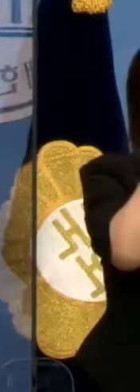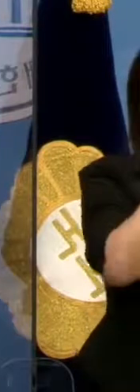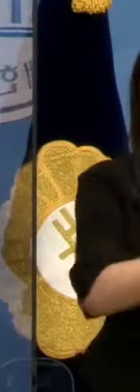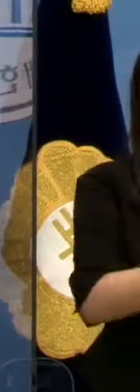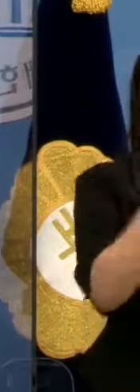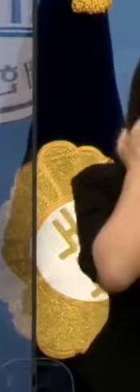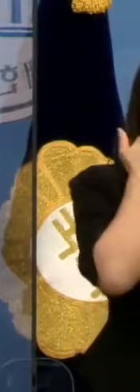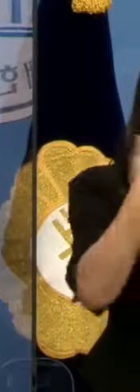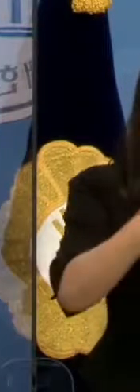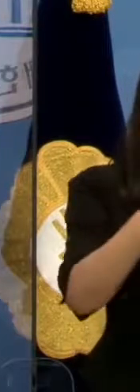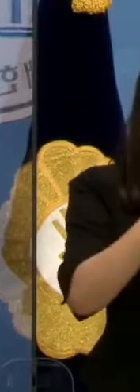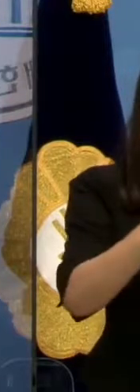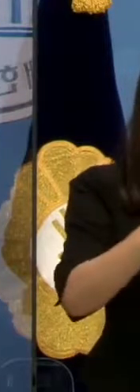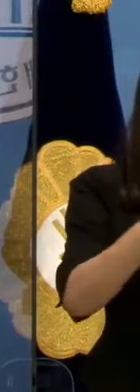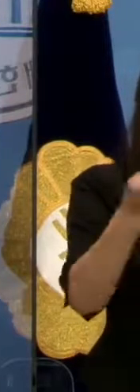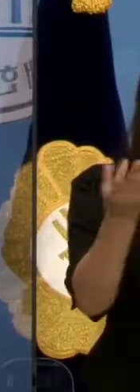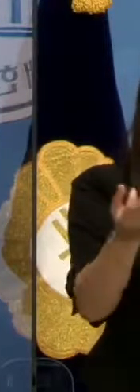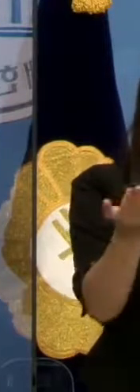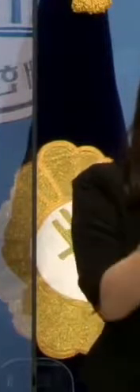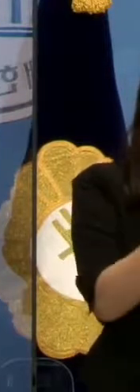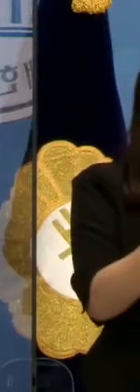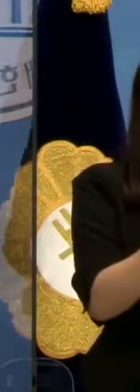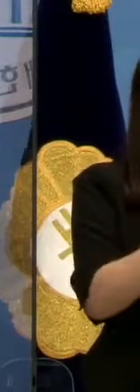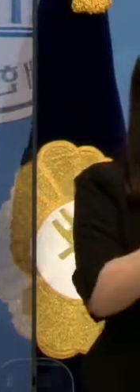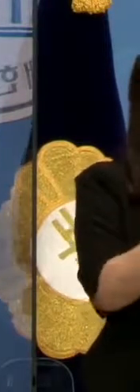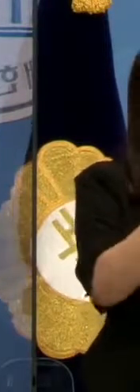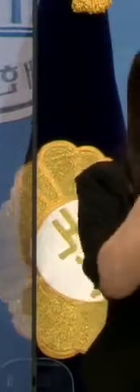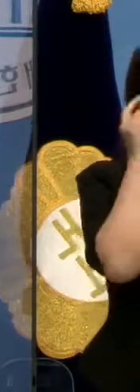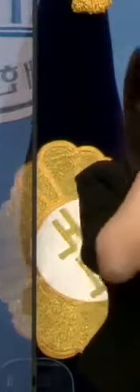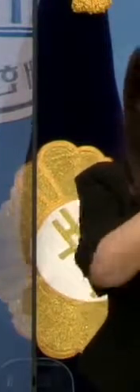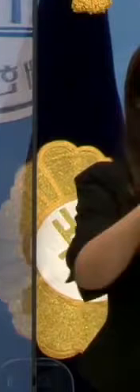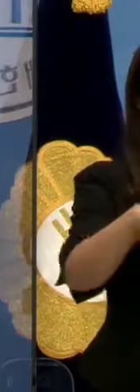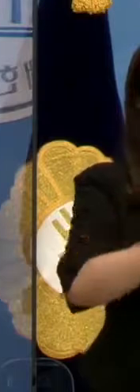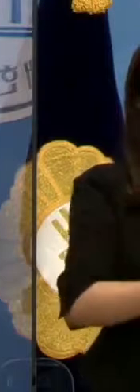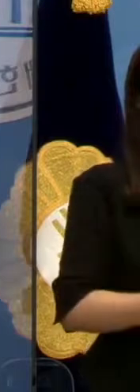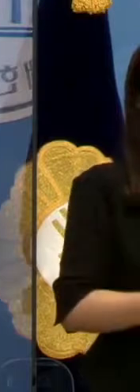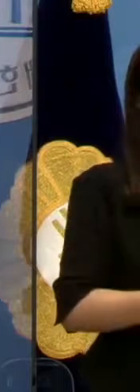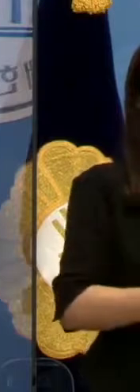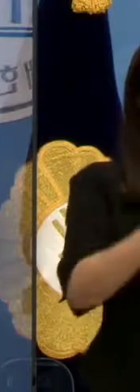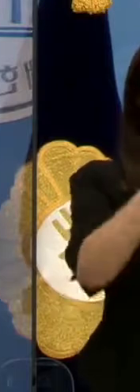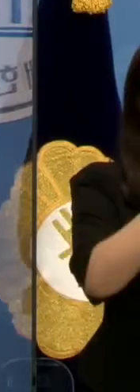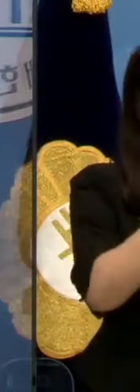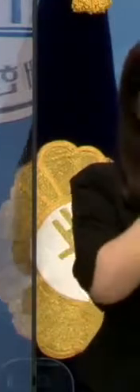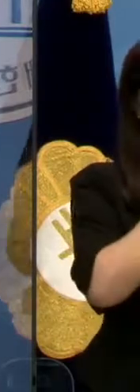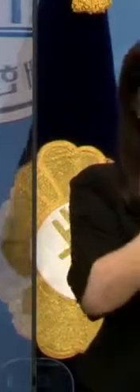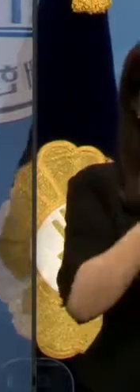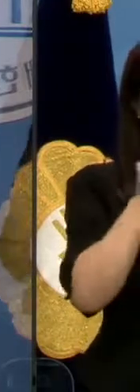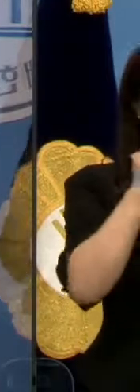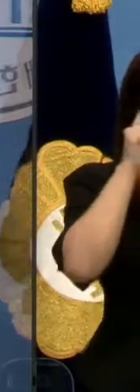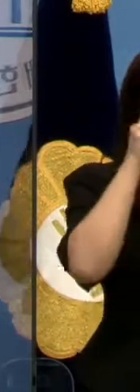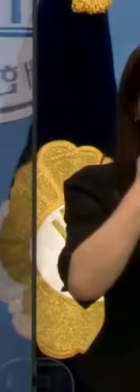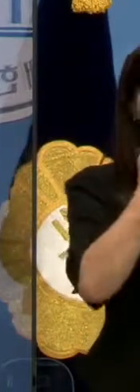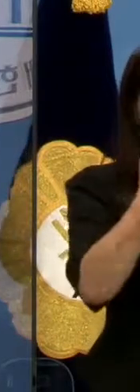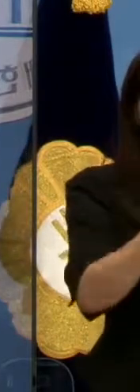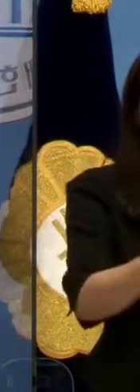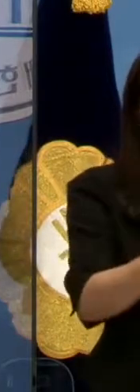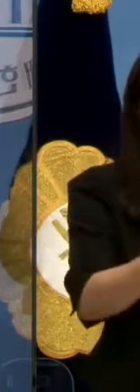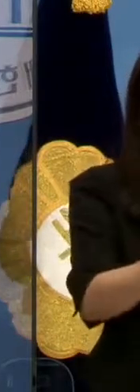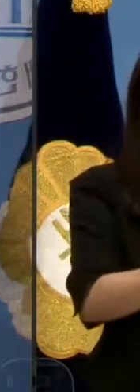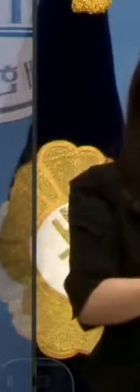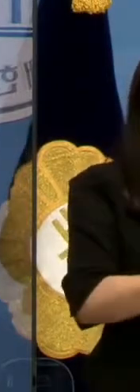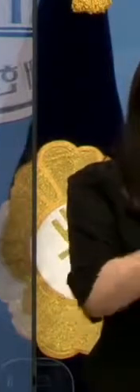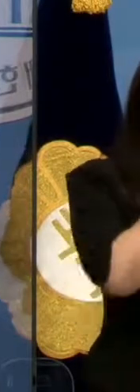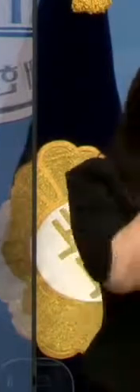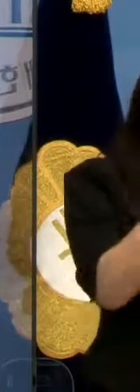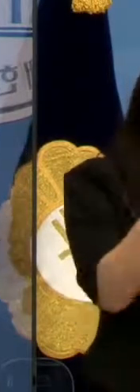맞게 현실화하겠습니다. 중장기적으로 기존의 지역구를 정부와 지자체가 매입 임대해